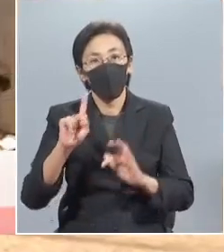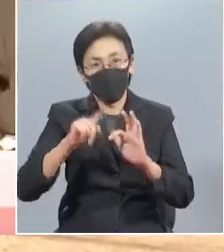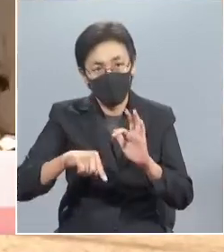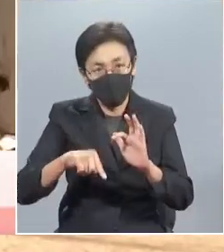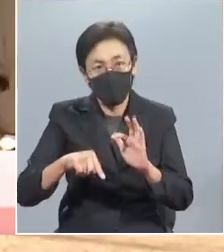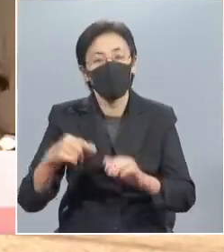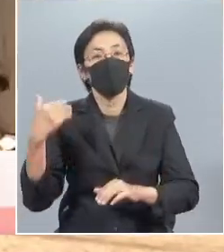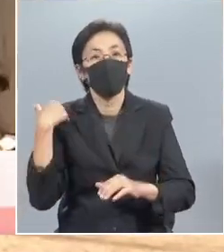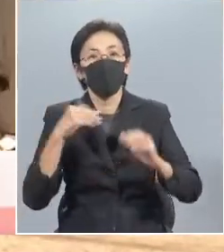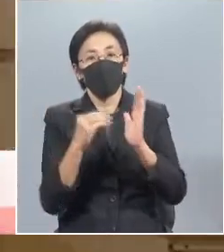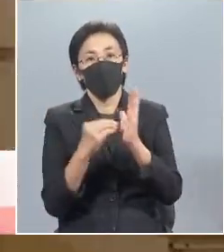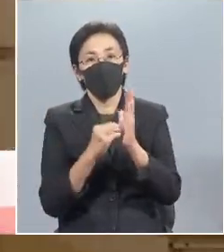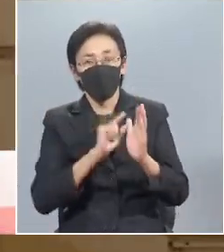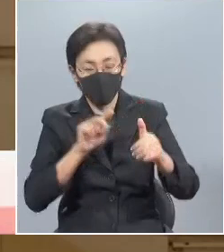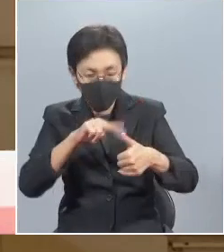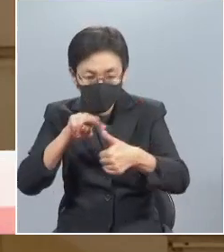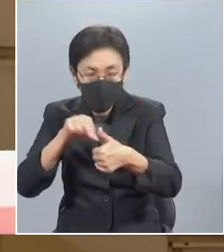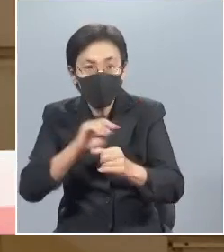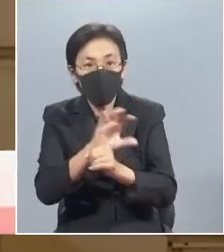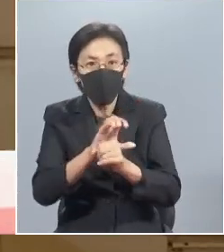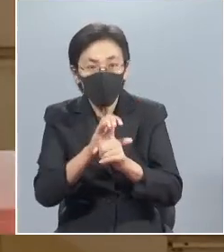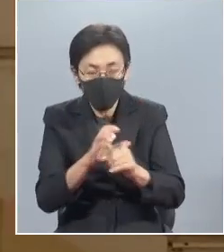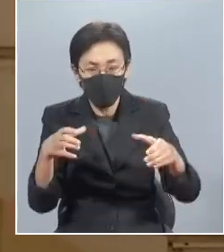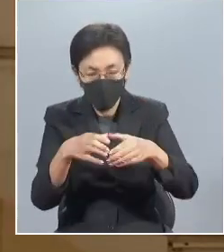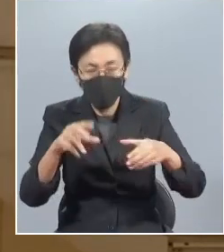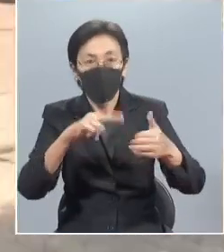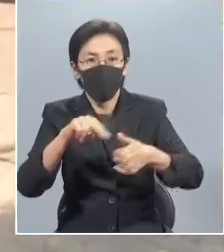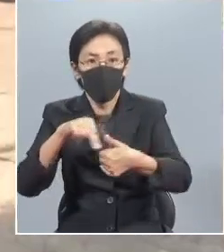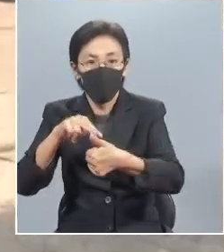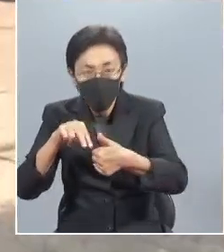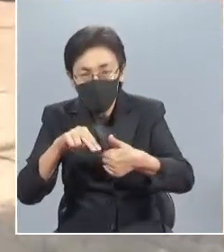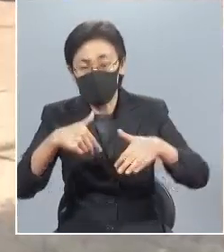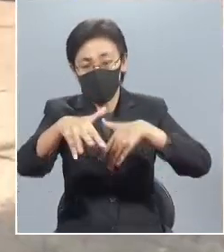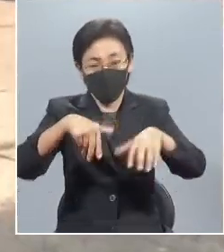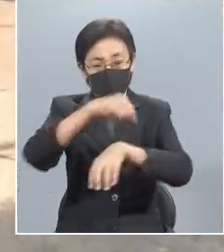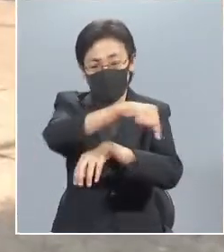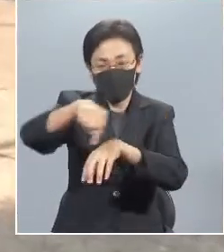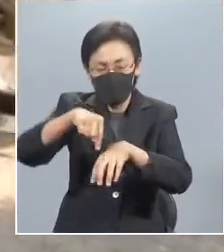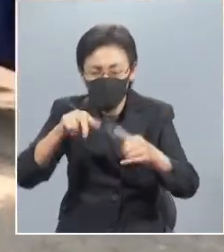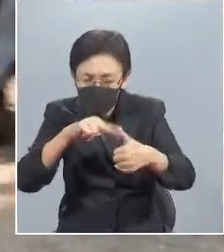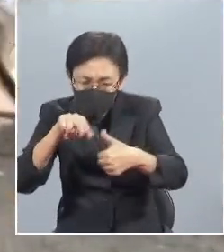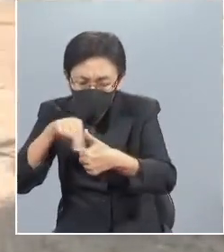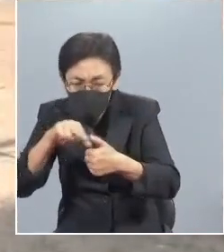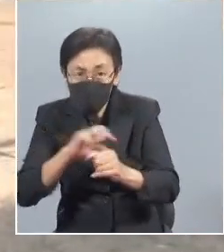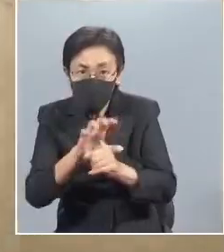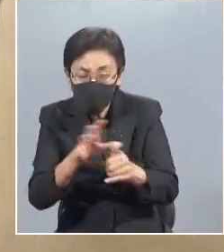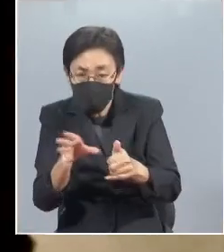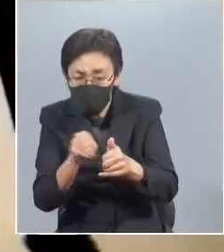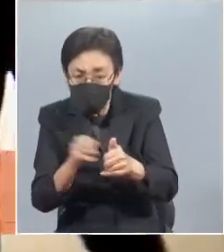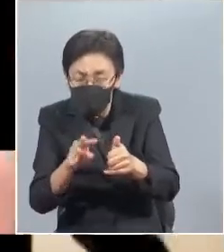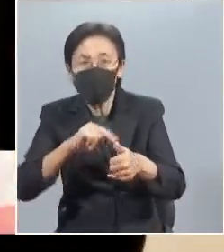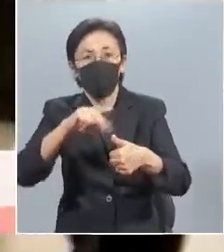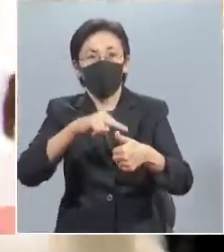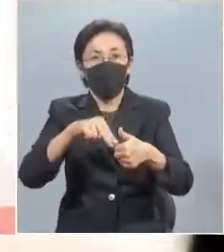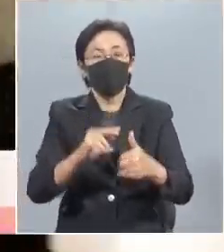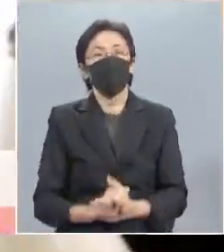เองก็ได้มีการตั้งจุดคัดกรองตรวจเชื้อกูอีกในทีนเชิงรุกนะให้กับทางชาวชุมชนบ่อนไก่ด้วยโดย